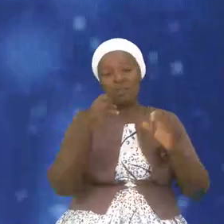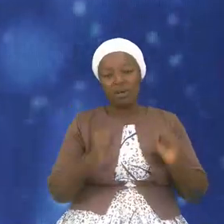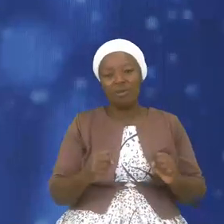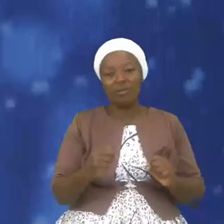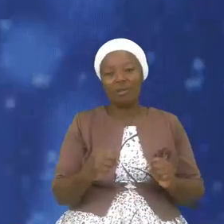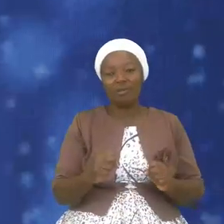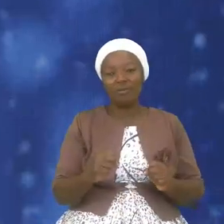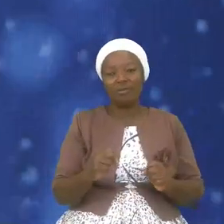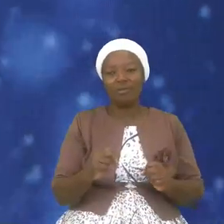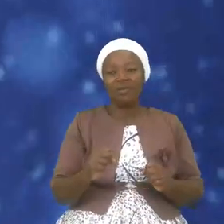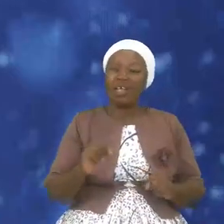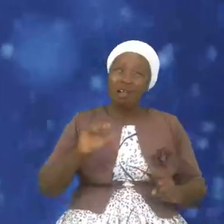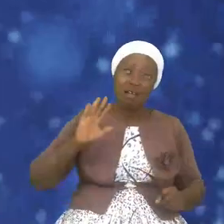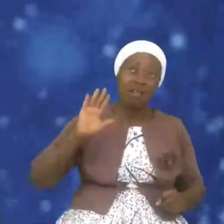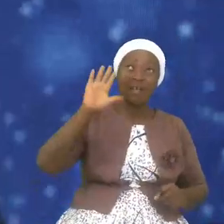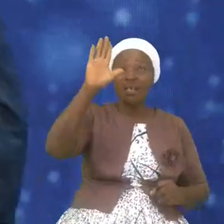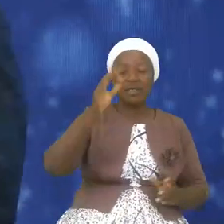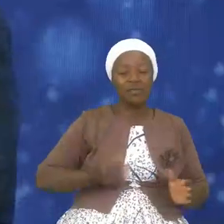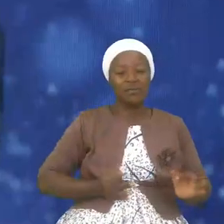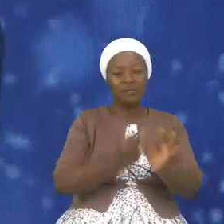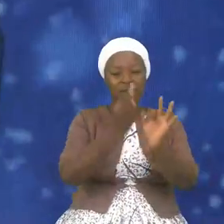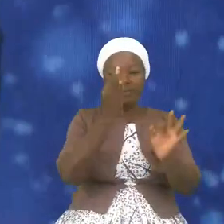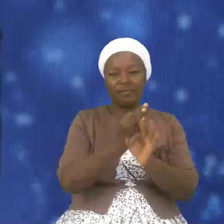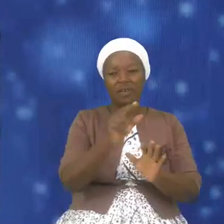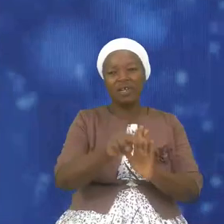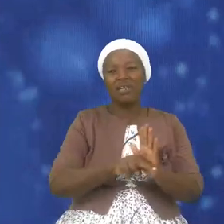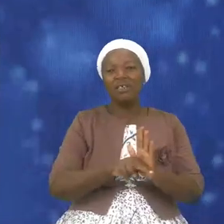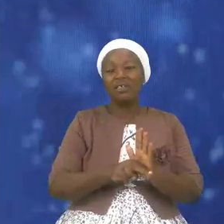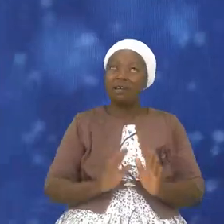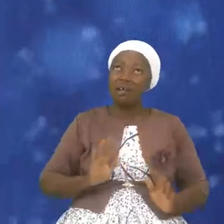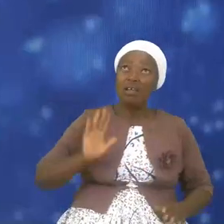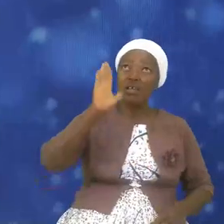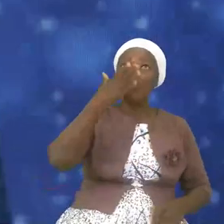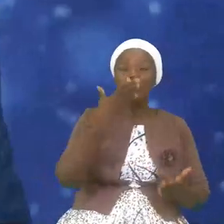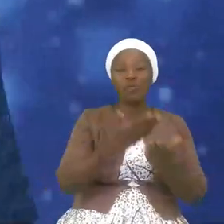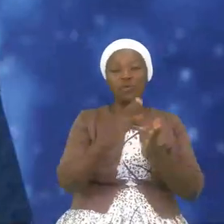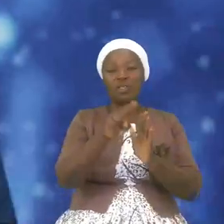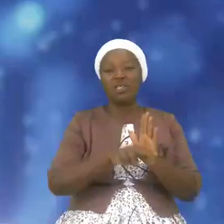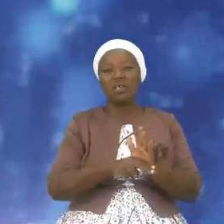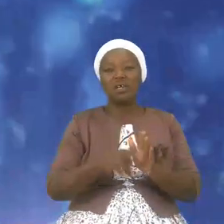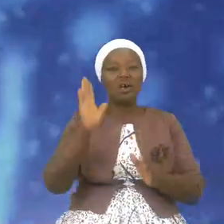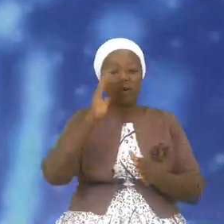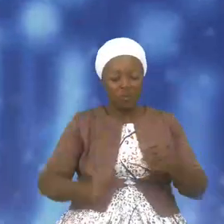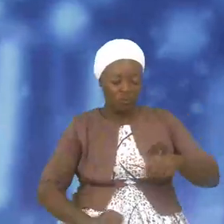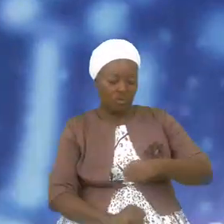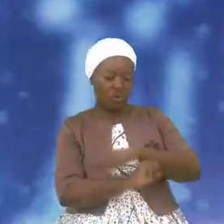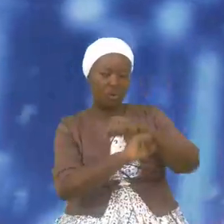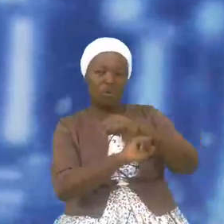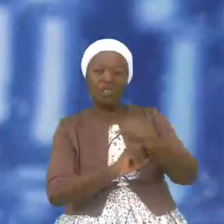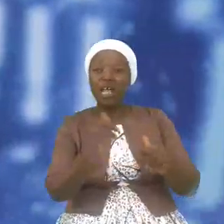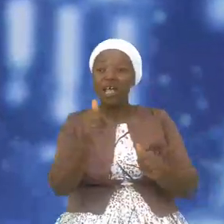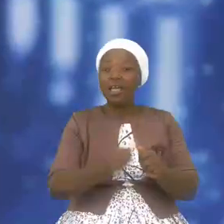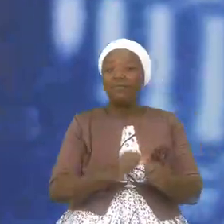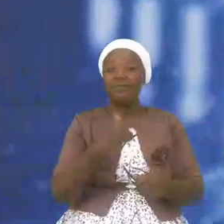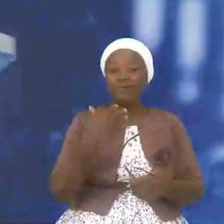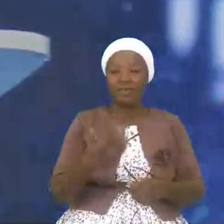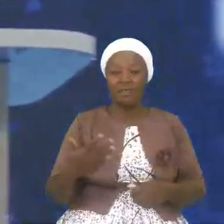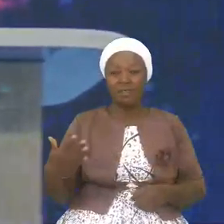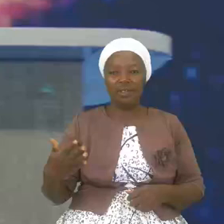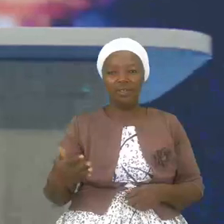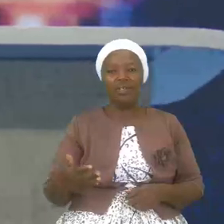puissance, sa fidélité, sa bonté vont supporter toutes